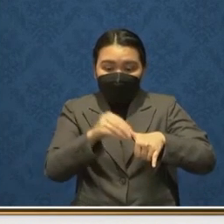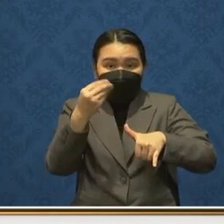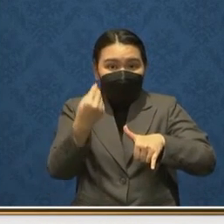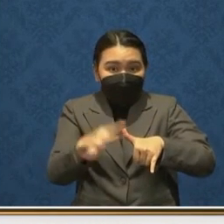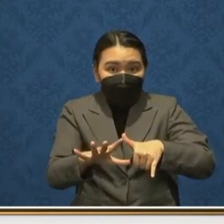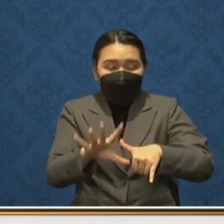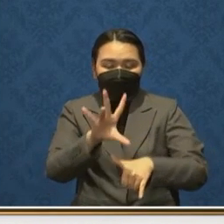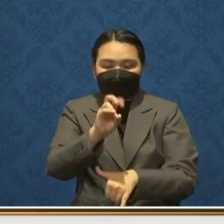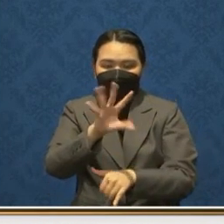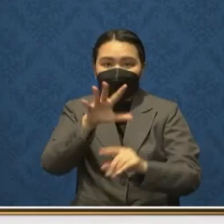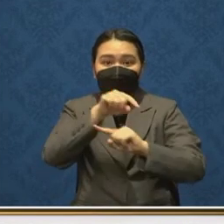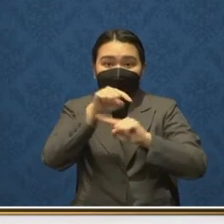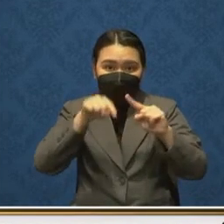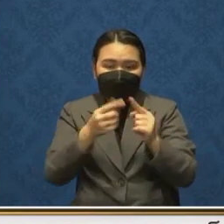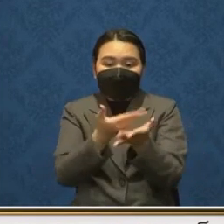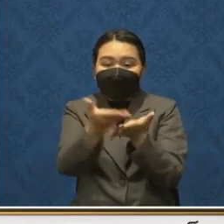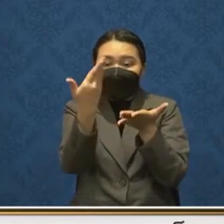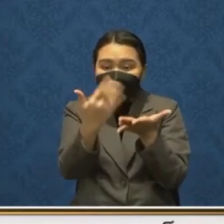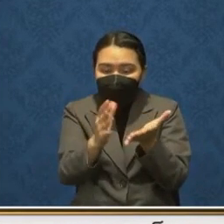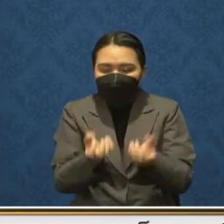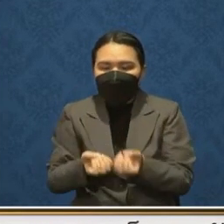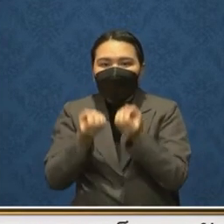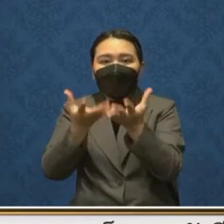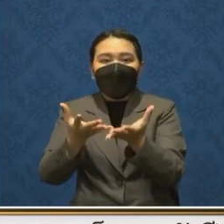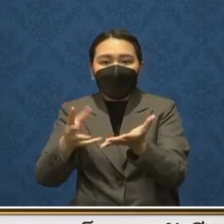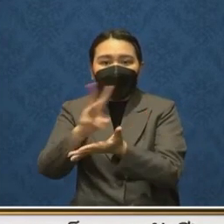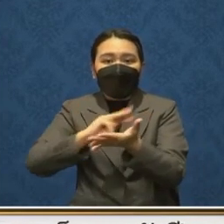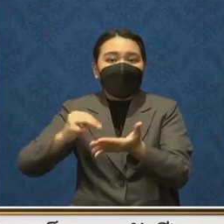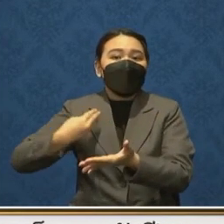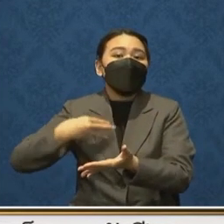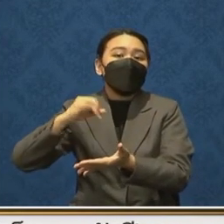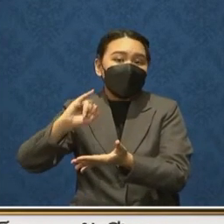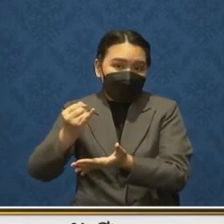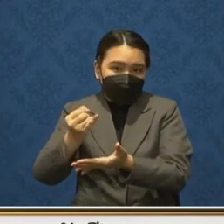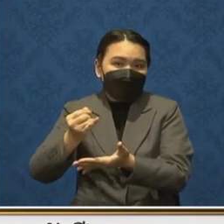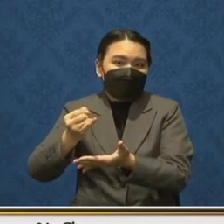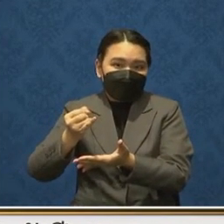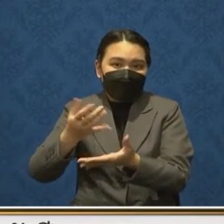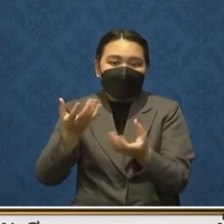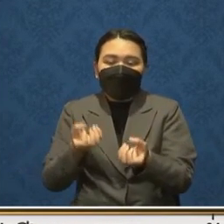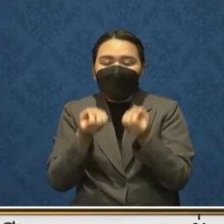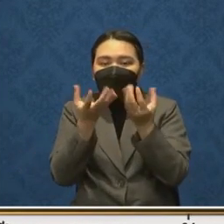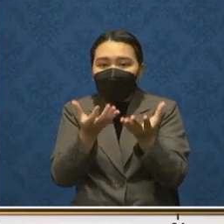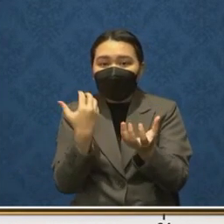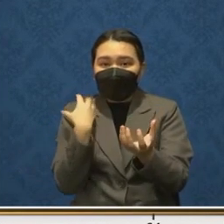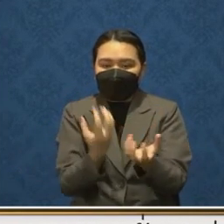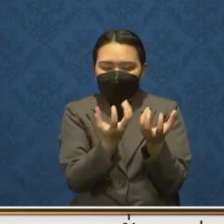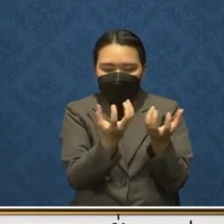แล้วส่จุราเลยนะครับเก็บทเื้อไ้หมดครับปากฏว่า 4 ตัวอย่าง